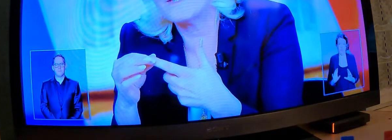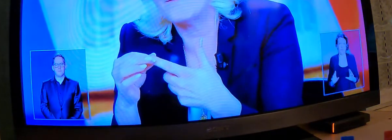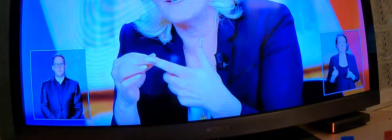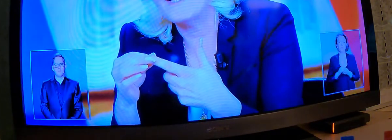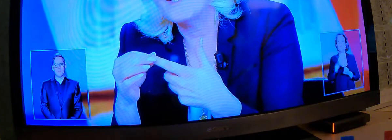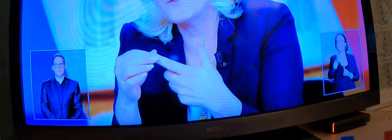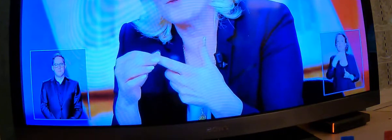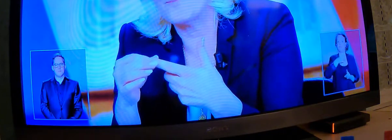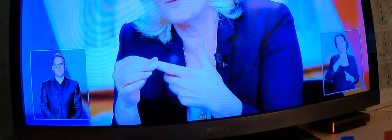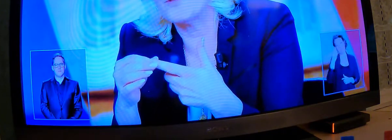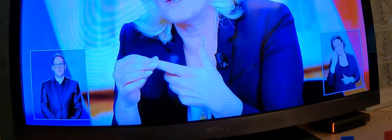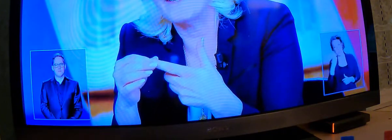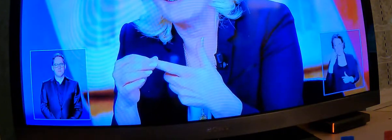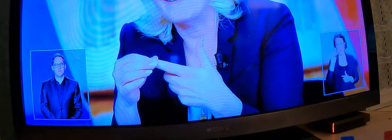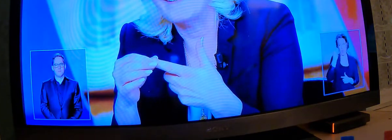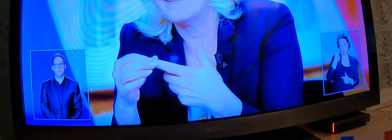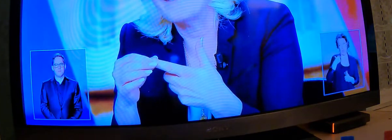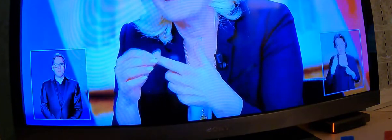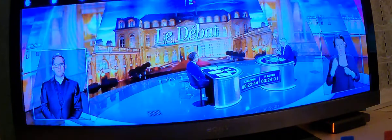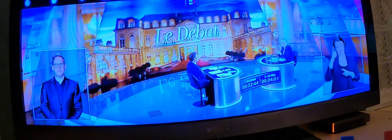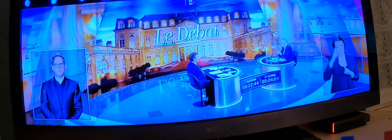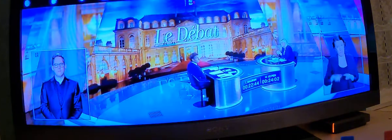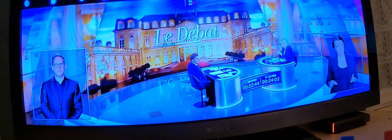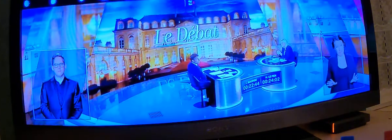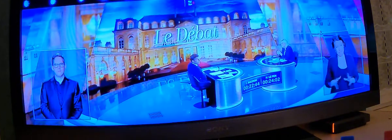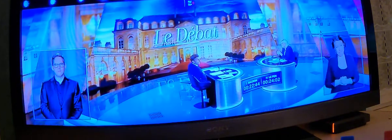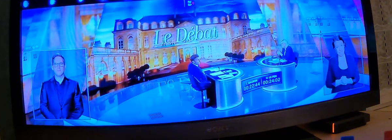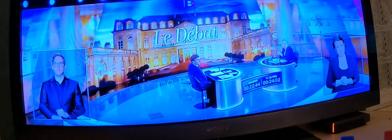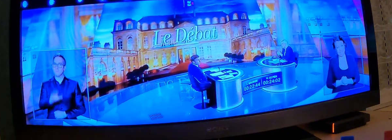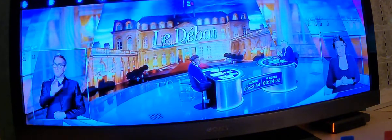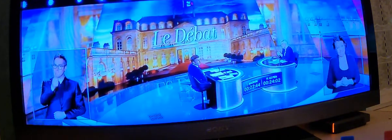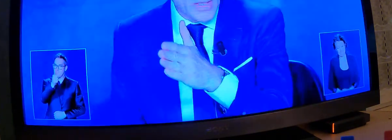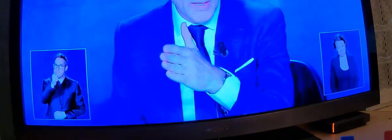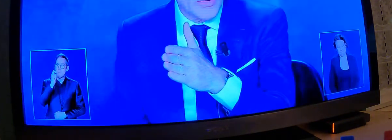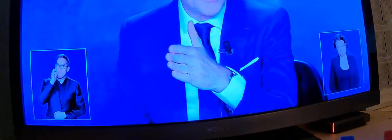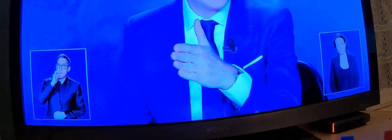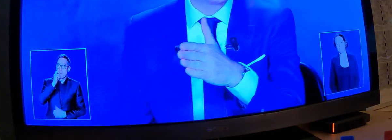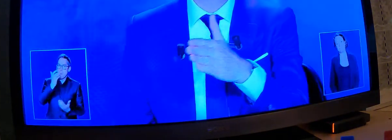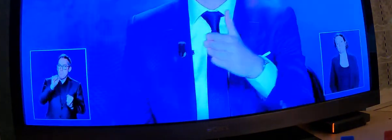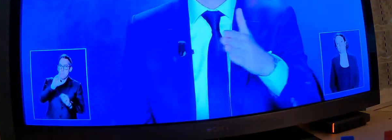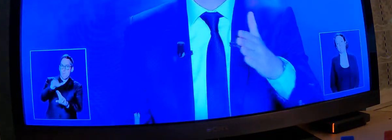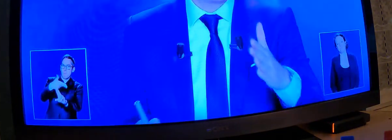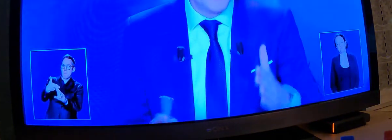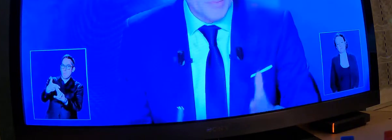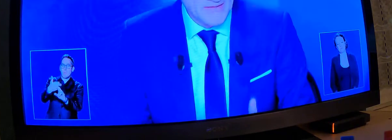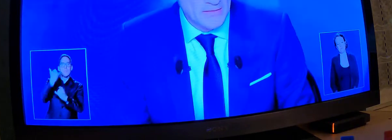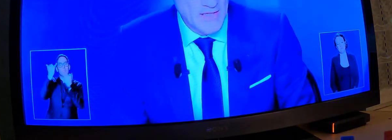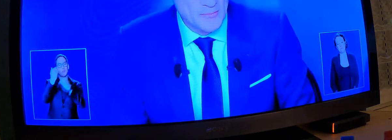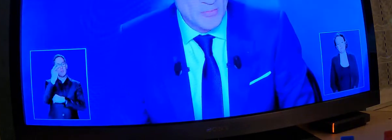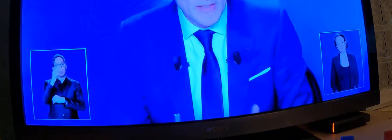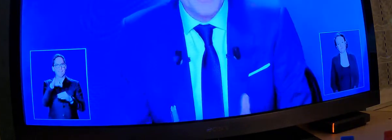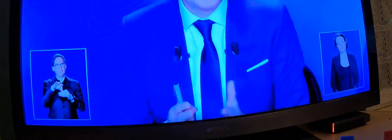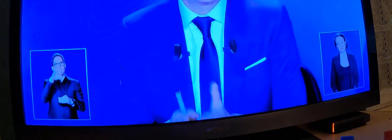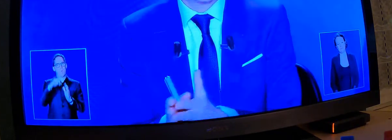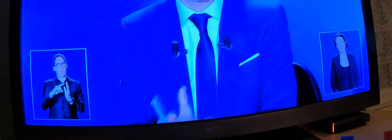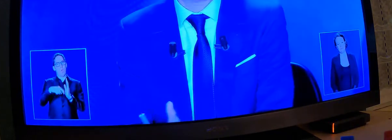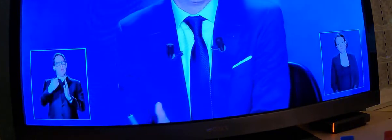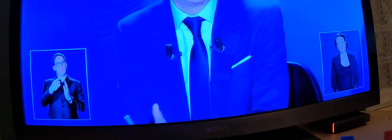pas justifié sur le plan budgétaire. Emmanuel Macron, même question qu'à Marine Le Pen. Si vous êtes réélu président de la